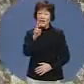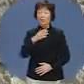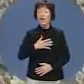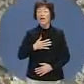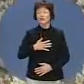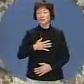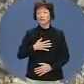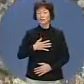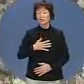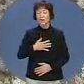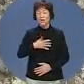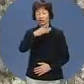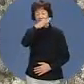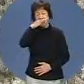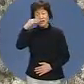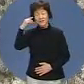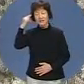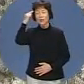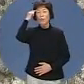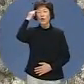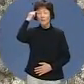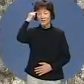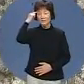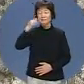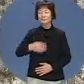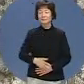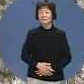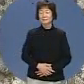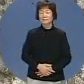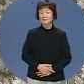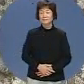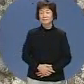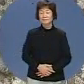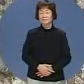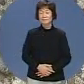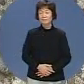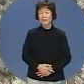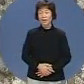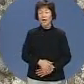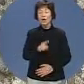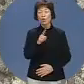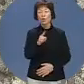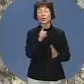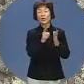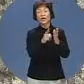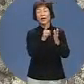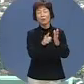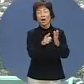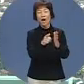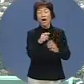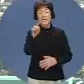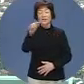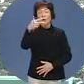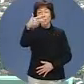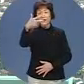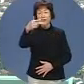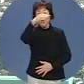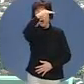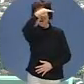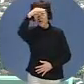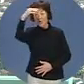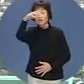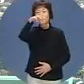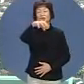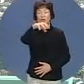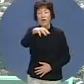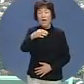彫刻としても優れたものだと思います。 ここ京光寺は生駒市を見下ろす場所にありますけれども、は